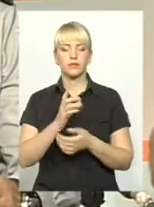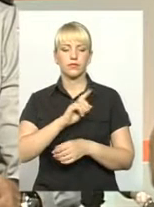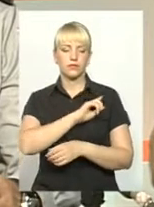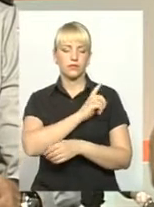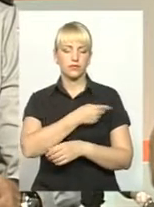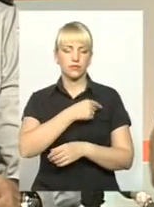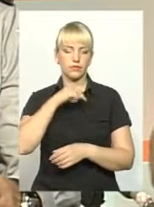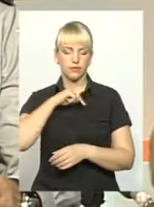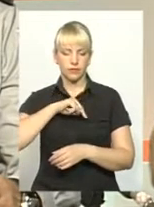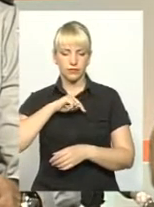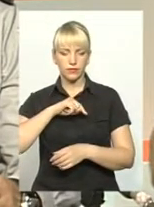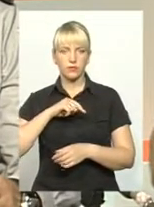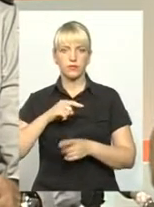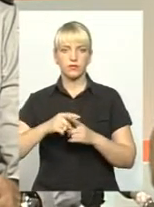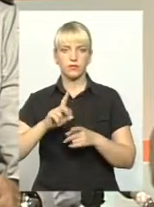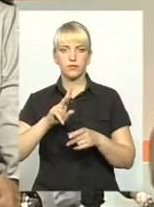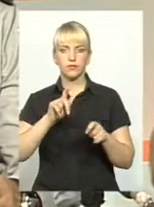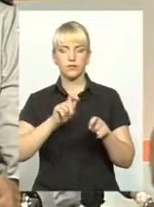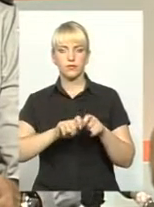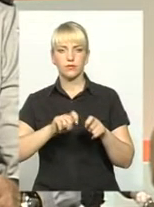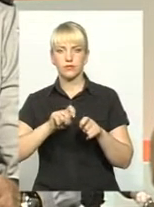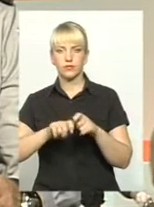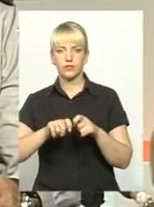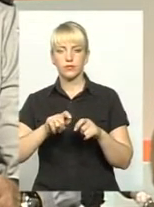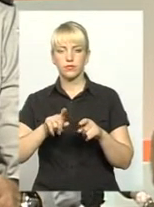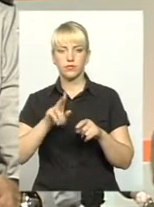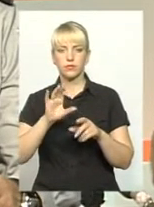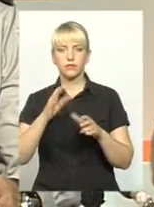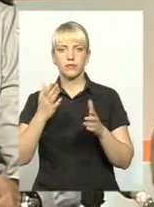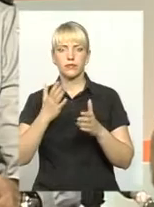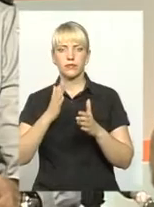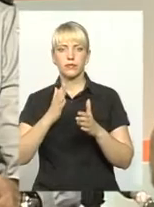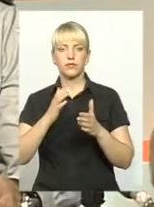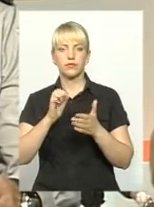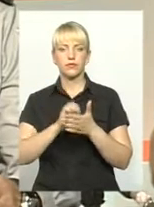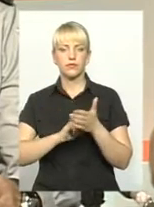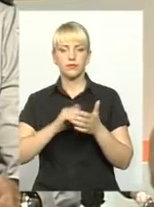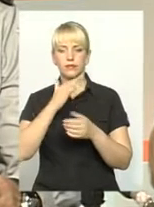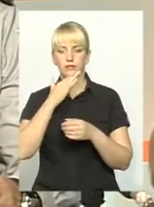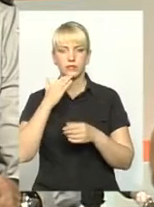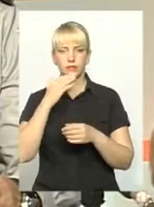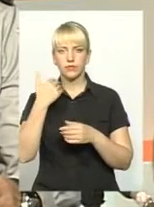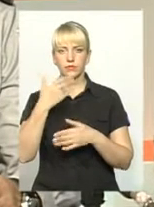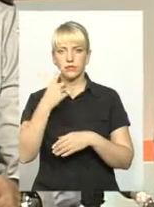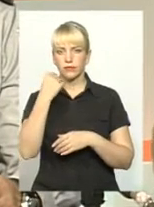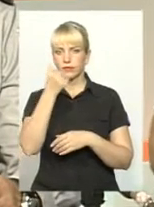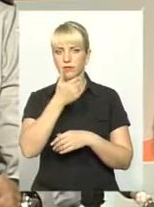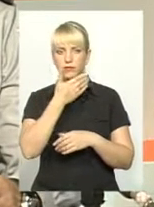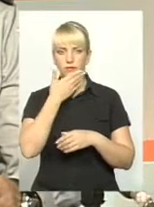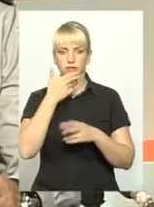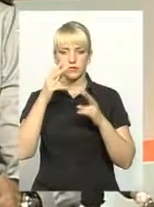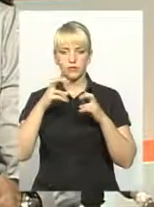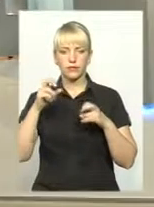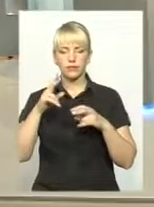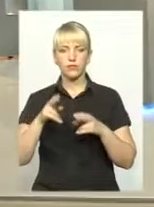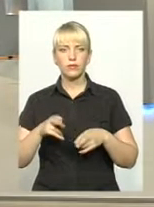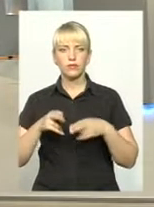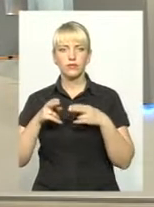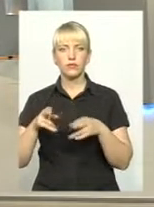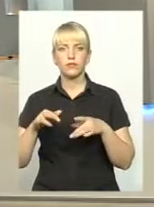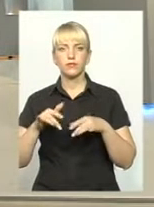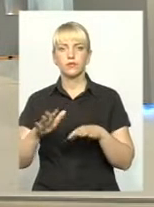контролировать, осуществлять, по какой причине не расследуется уже год по уголовному делу, которое